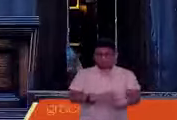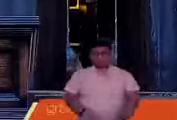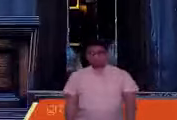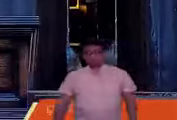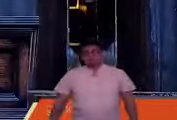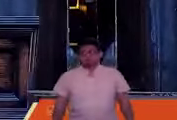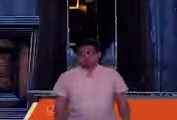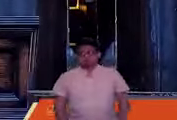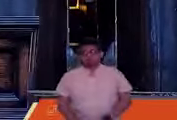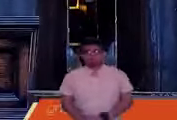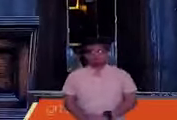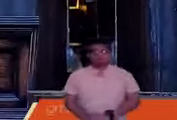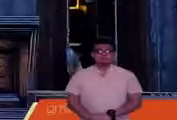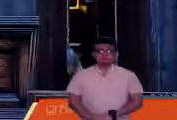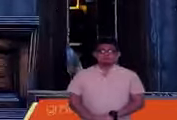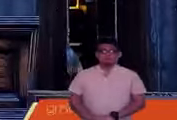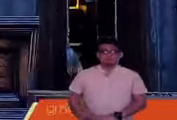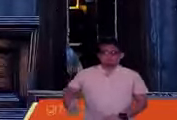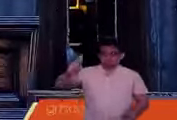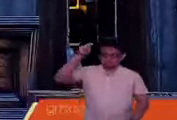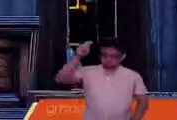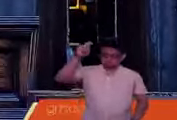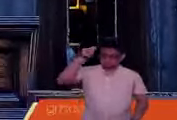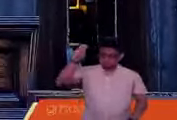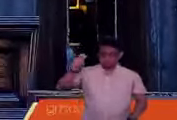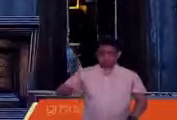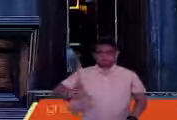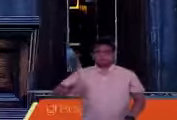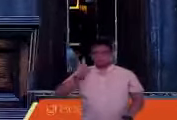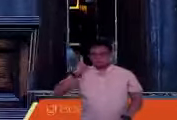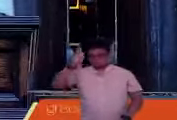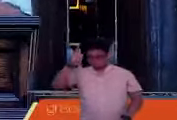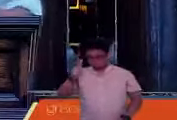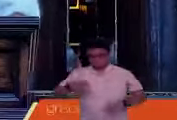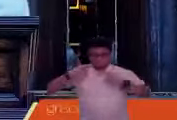he is a testimony of what God is saying.